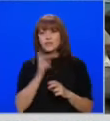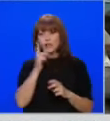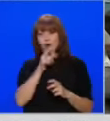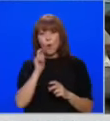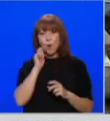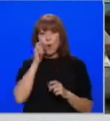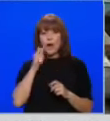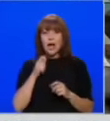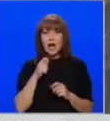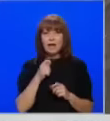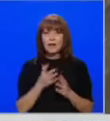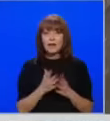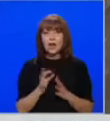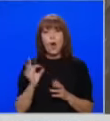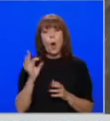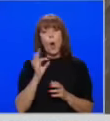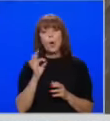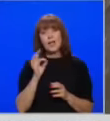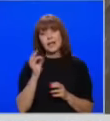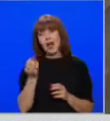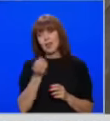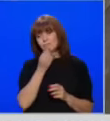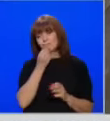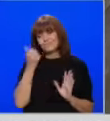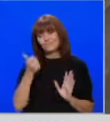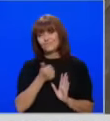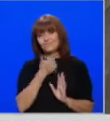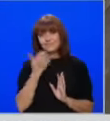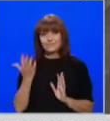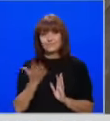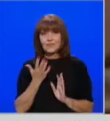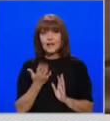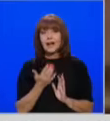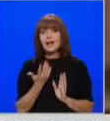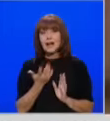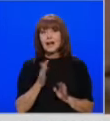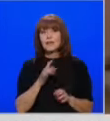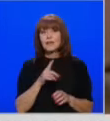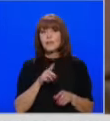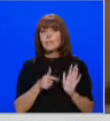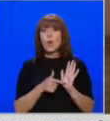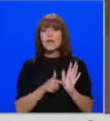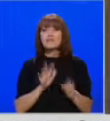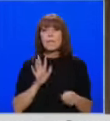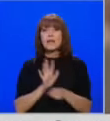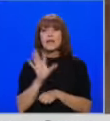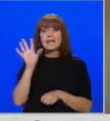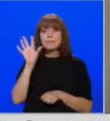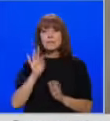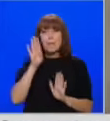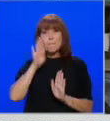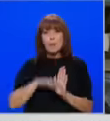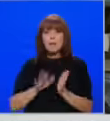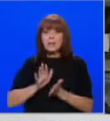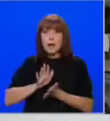Не, превъзхожда оригинала. Те показват около 15% по-ниска хлъзгавост в сравнение с